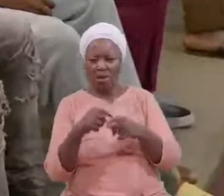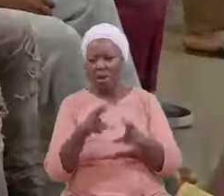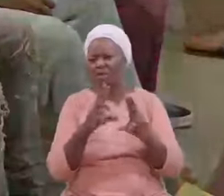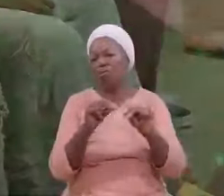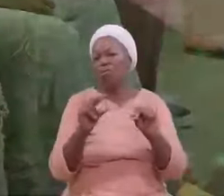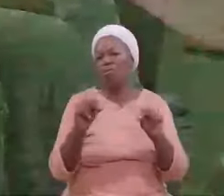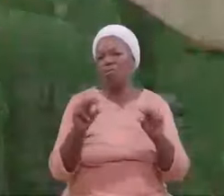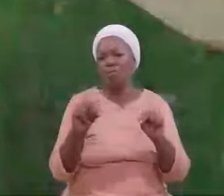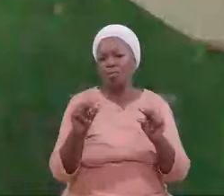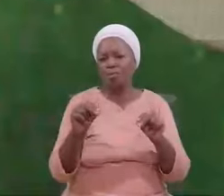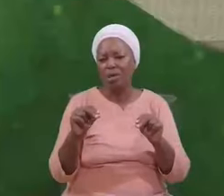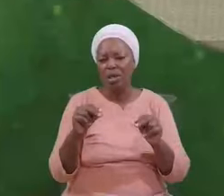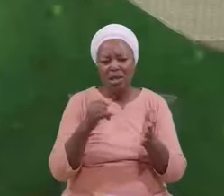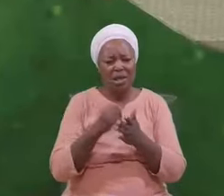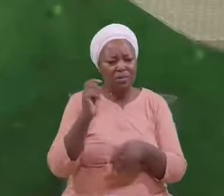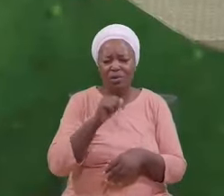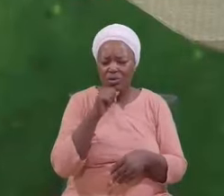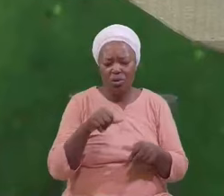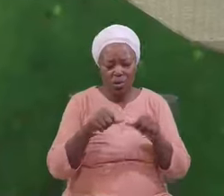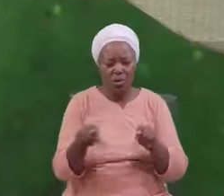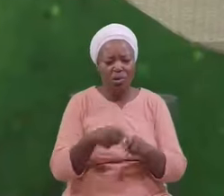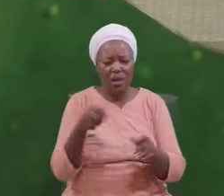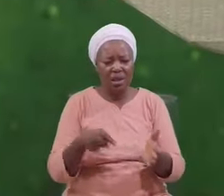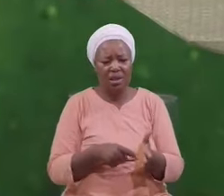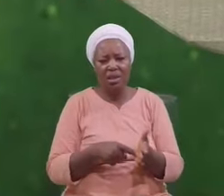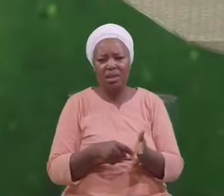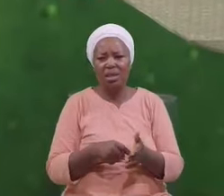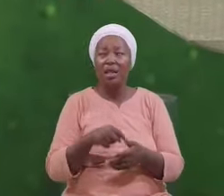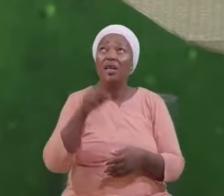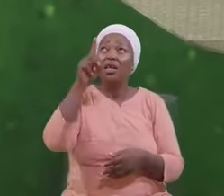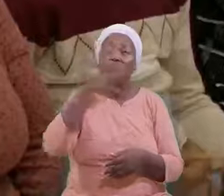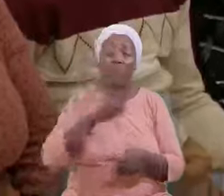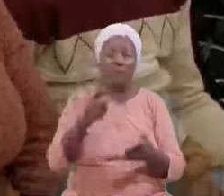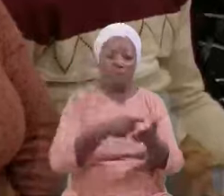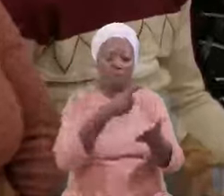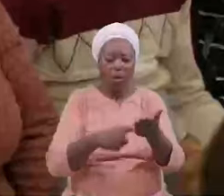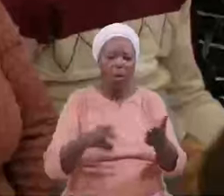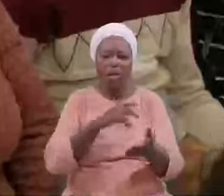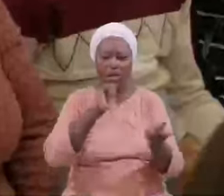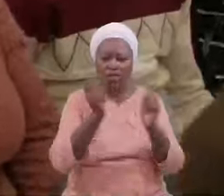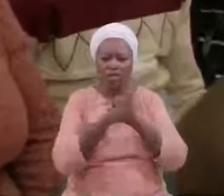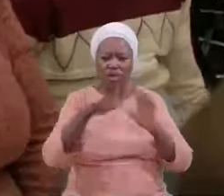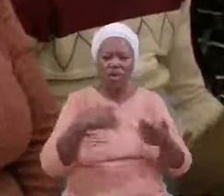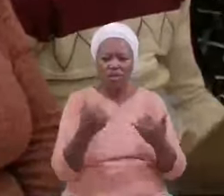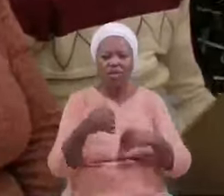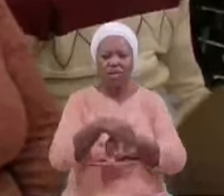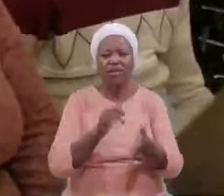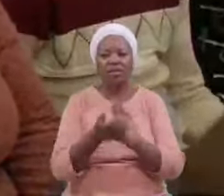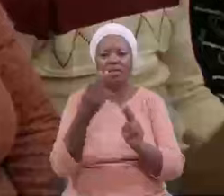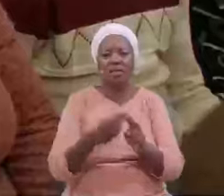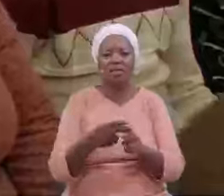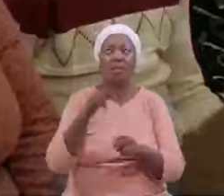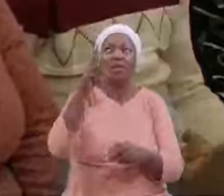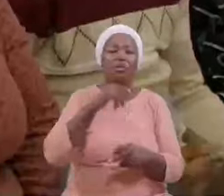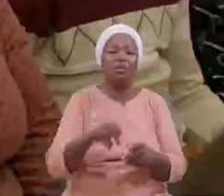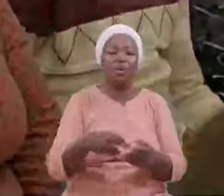cela ne va pas continuer comme ça. Alors, votre vie sera réglée ce soir. Il va vous raffiner ce